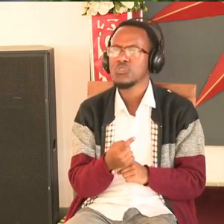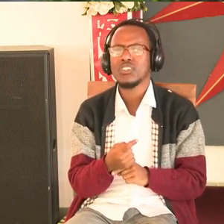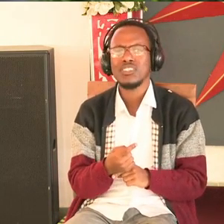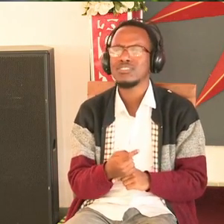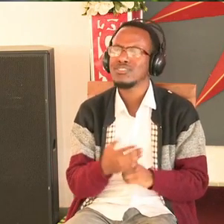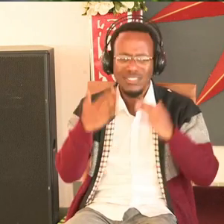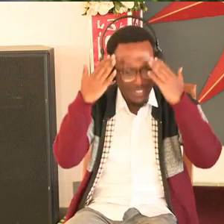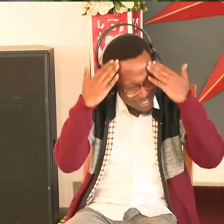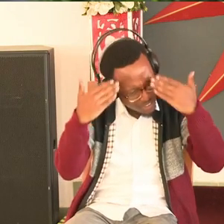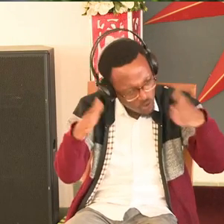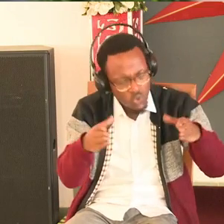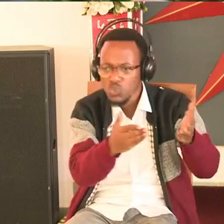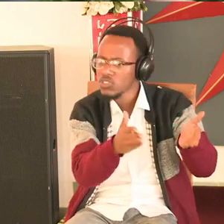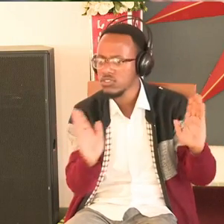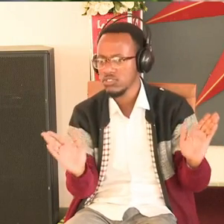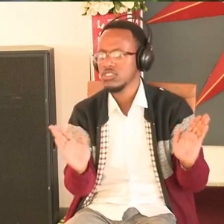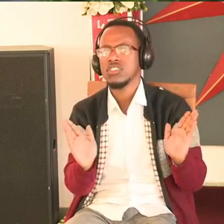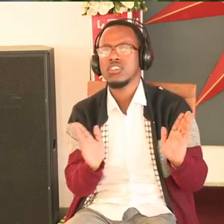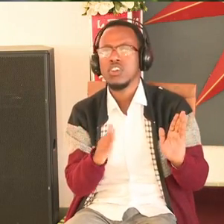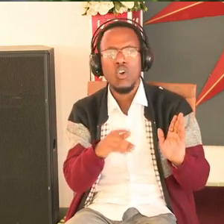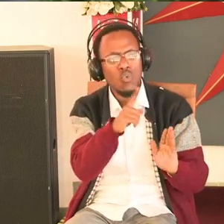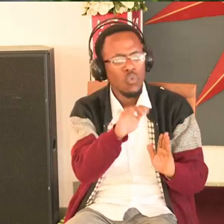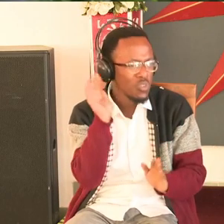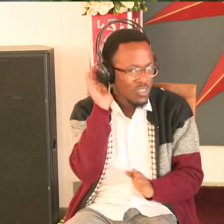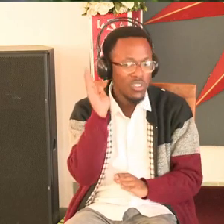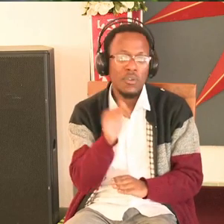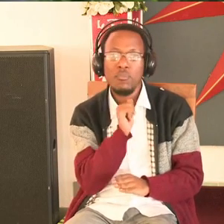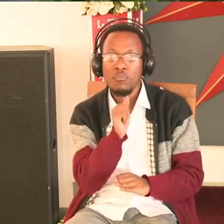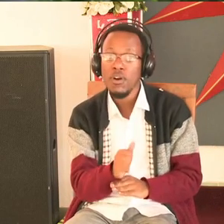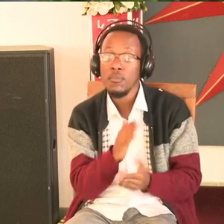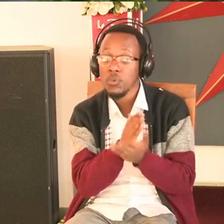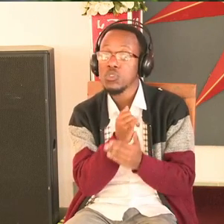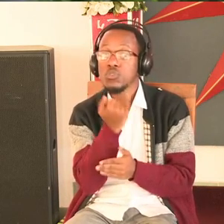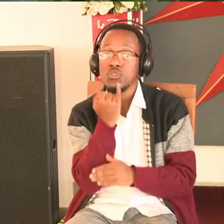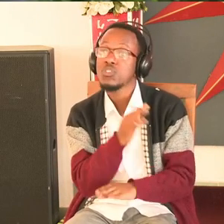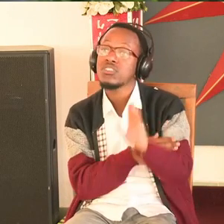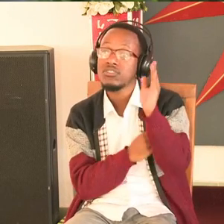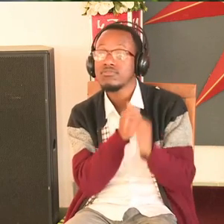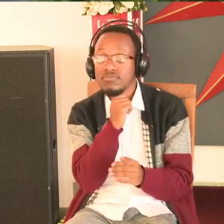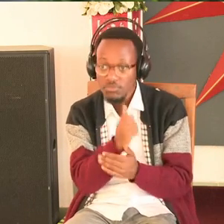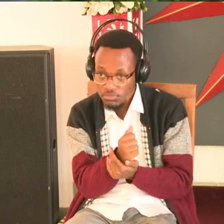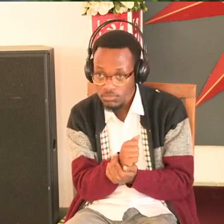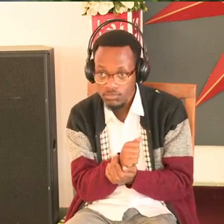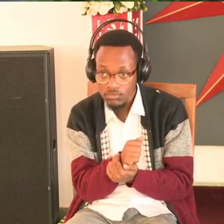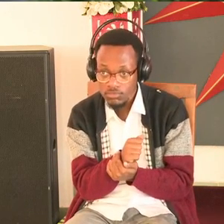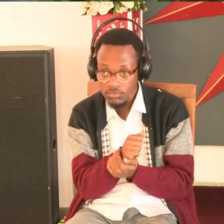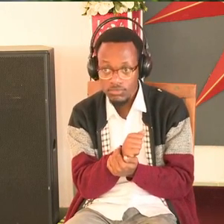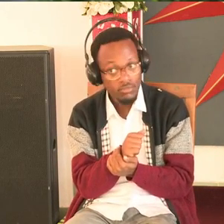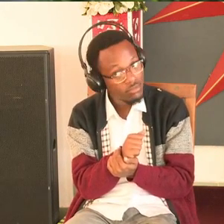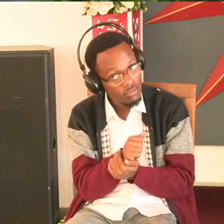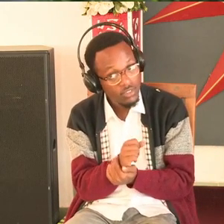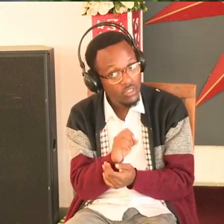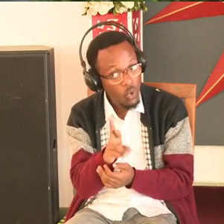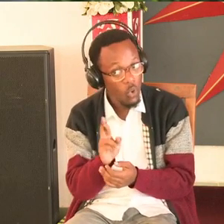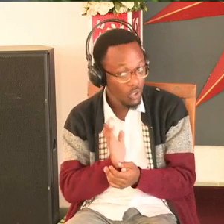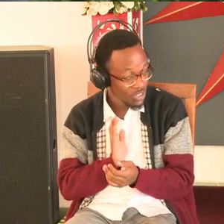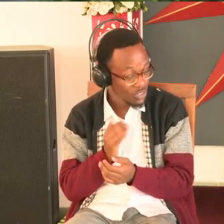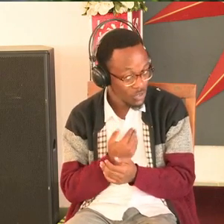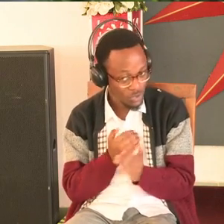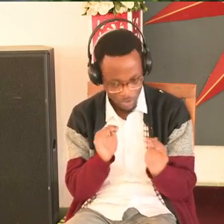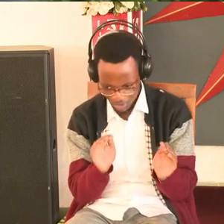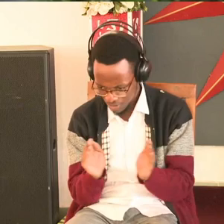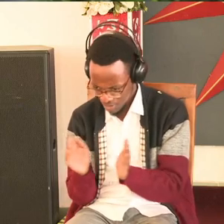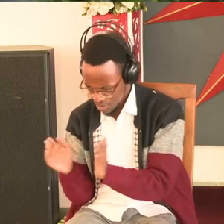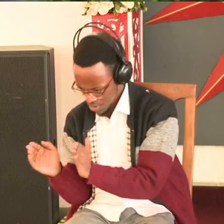icyo mushaka ngo mwebwe ntimwumva kuko mutaraba Imana cyangwa turibwe mu